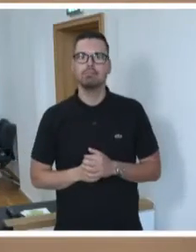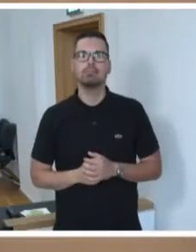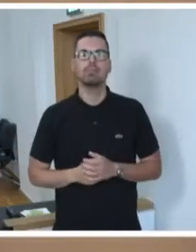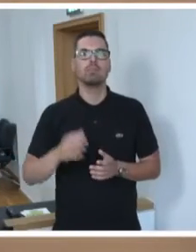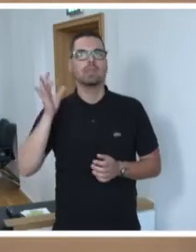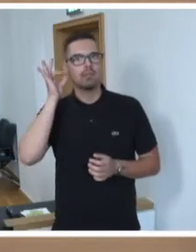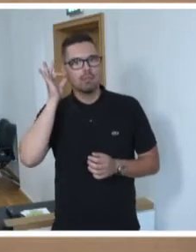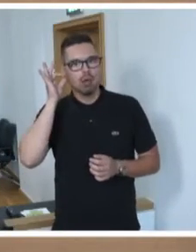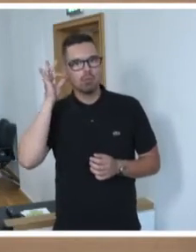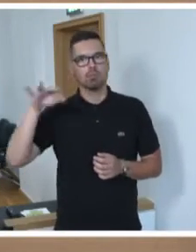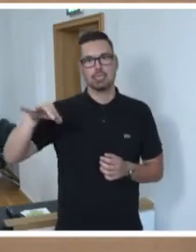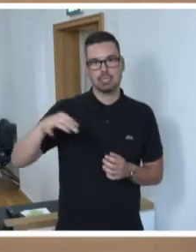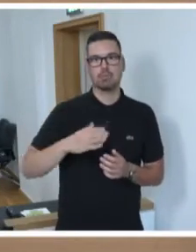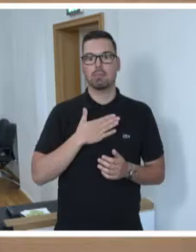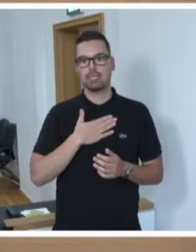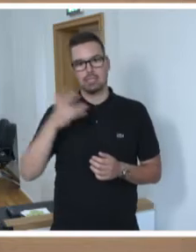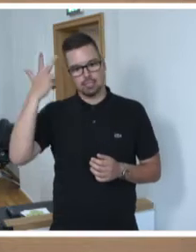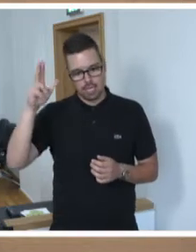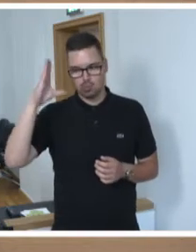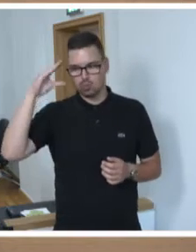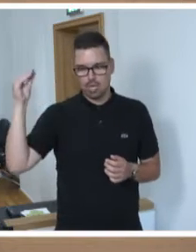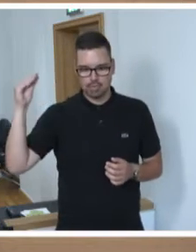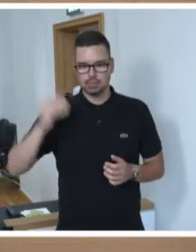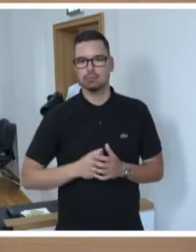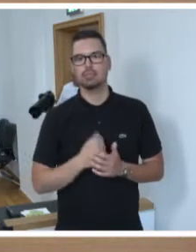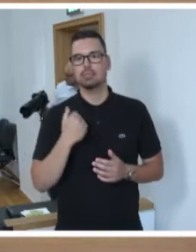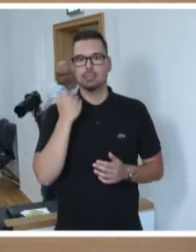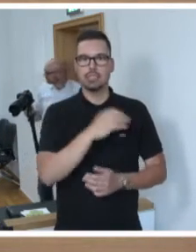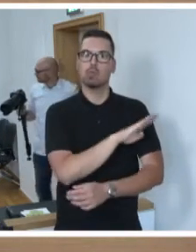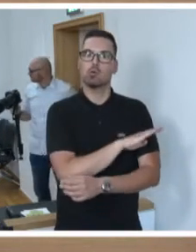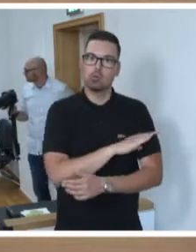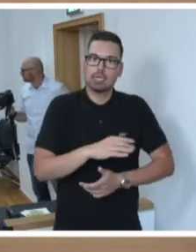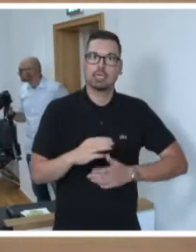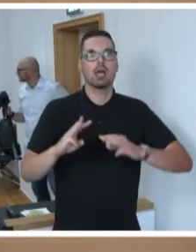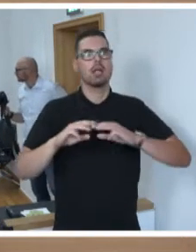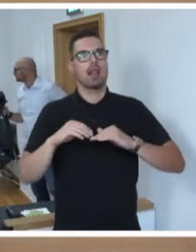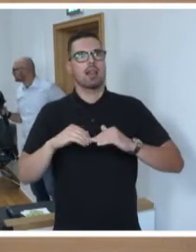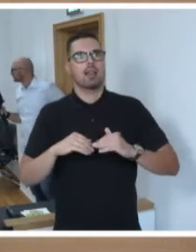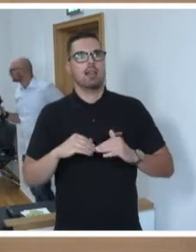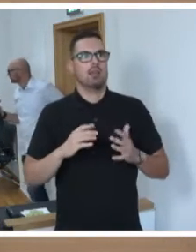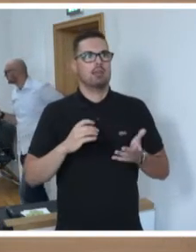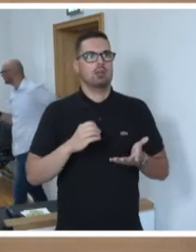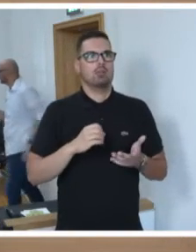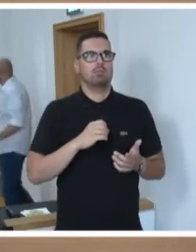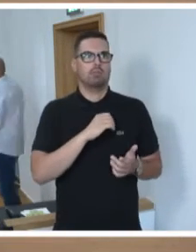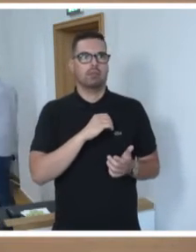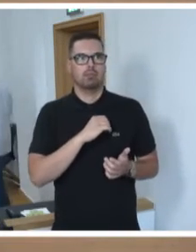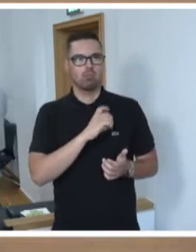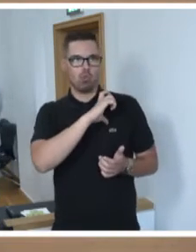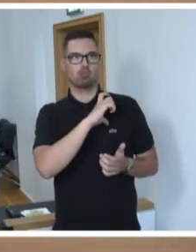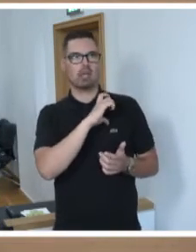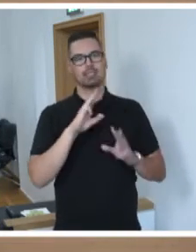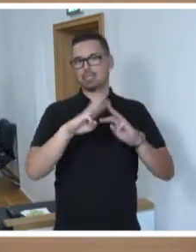Frau Präsidentin, meine Damen und Herren, liebe Kolleginnen und Kollegen, der Wohlstand der Welt, er wird gerade neu verteilt. Und welche